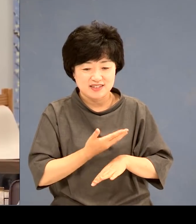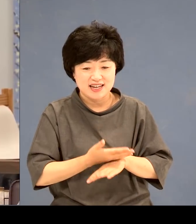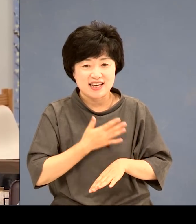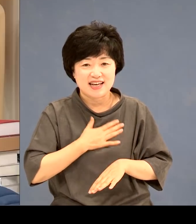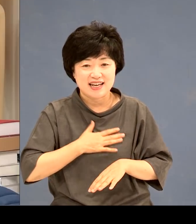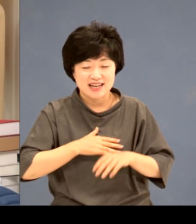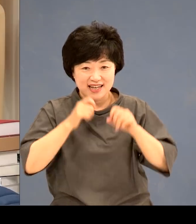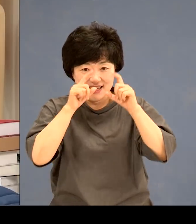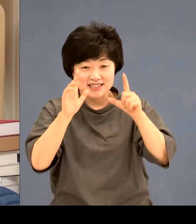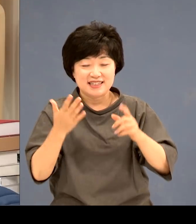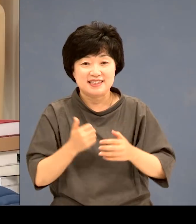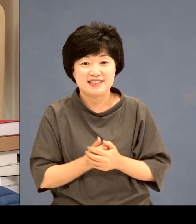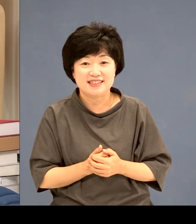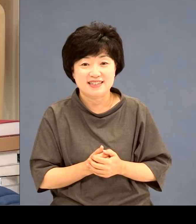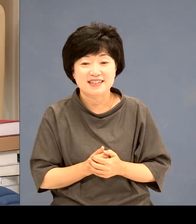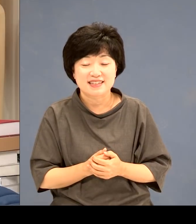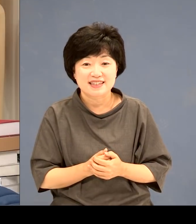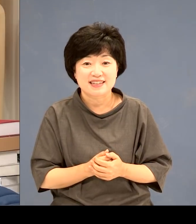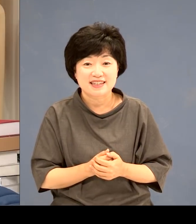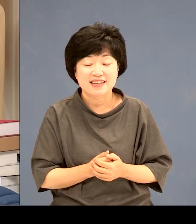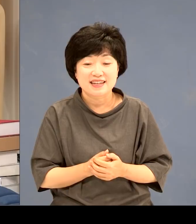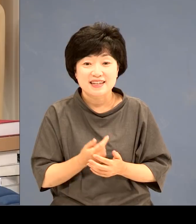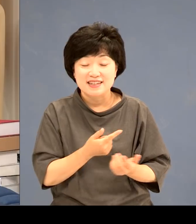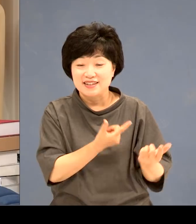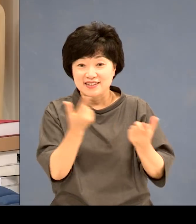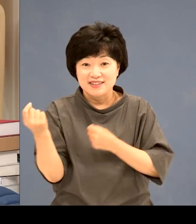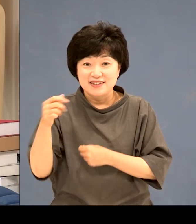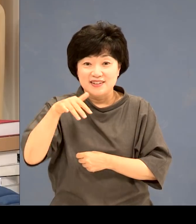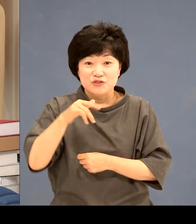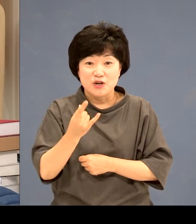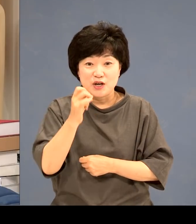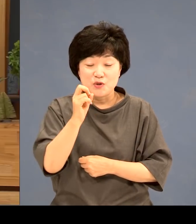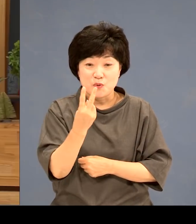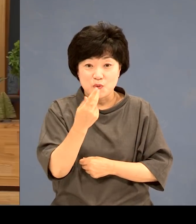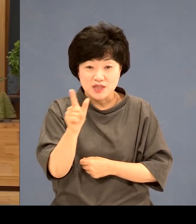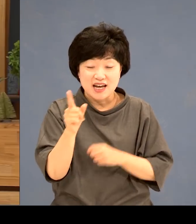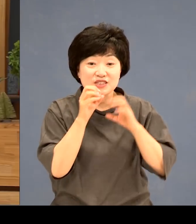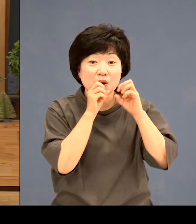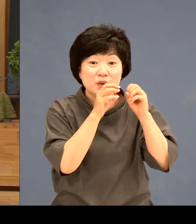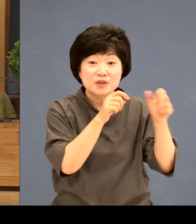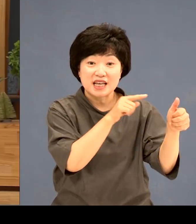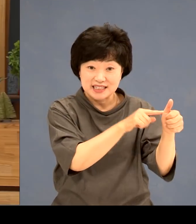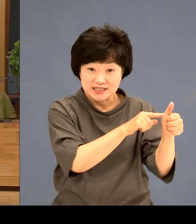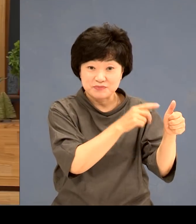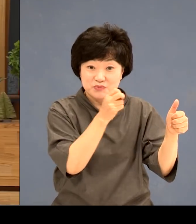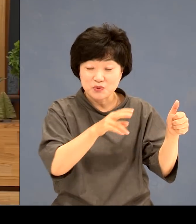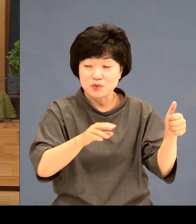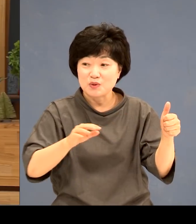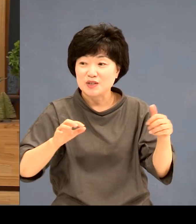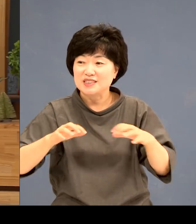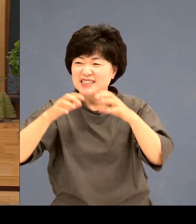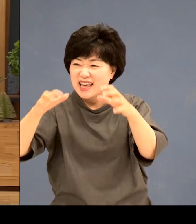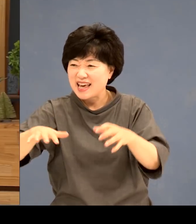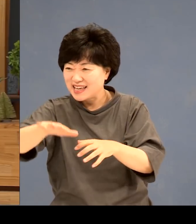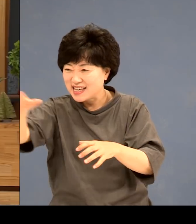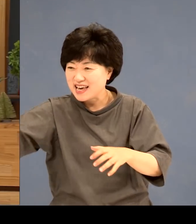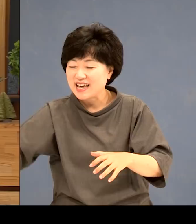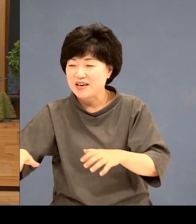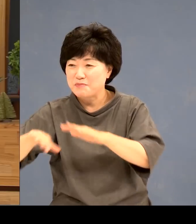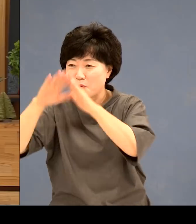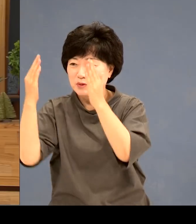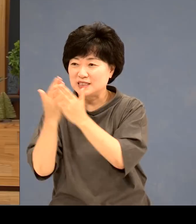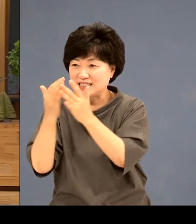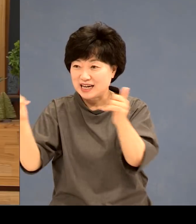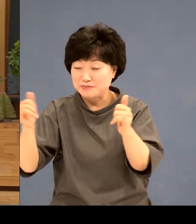잡는 중인 것 같습니다. 예. 근데 뭐 이거는 비단 우리 최현아 선교사님뿐만 아니라 전 세계에서 선교를 하는 많은 분들이